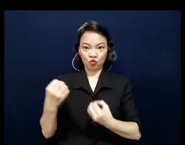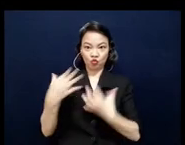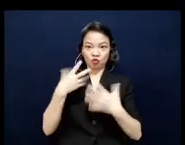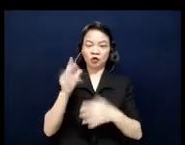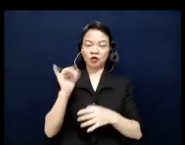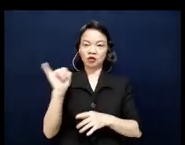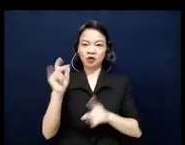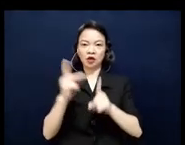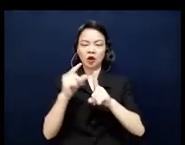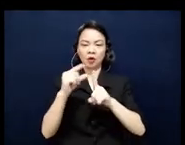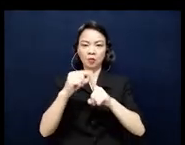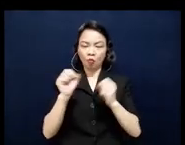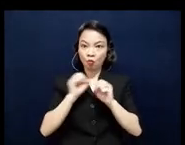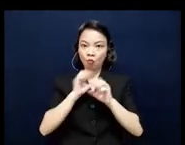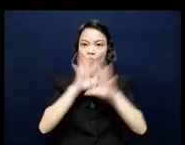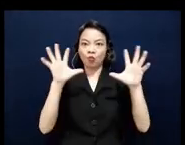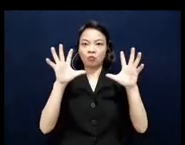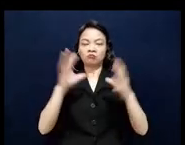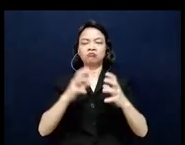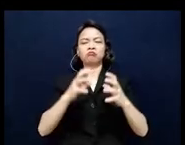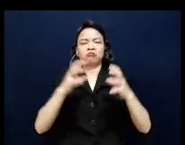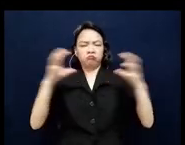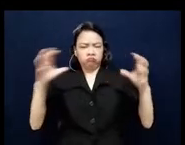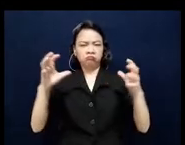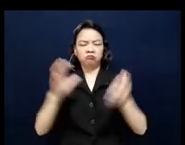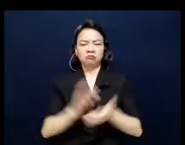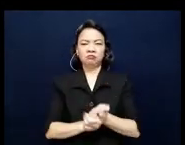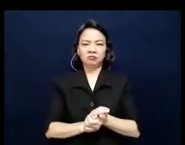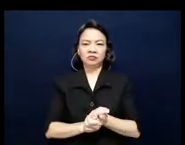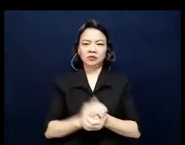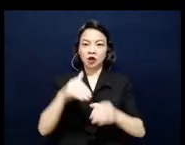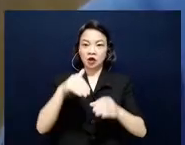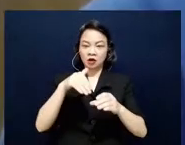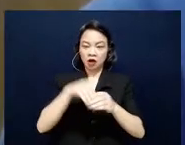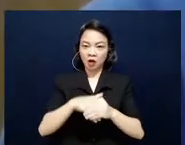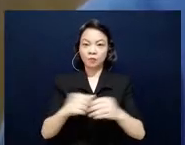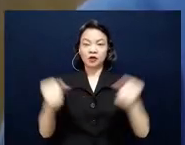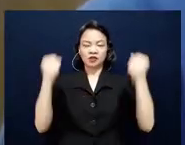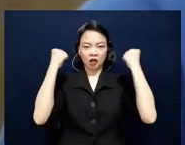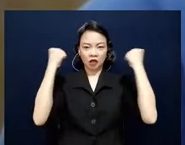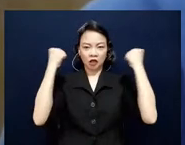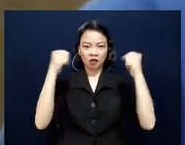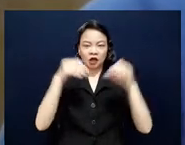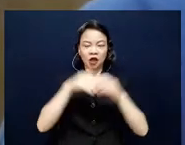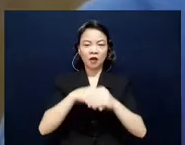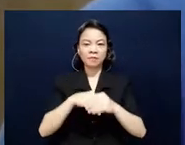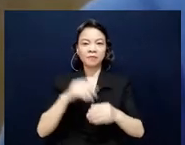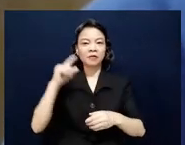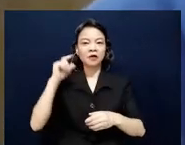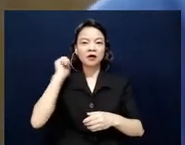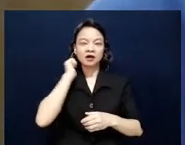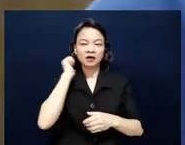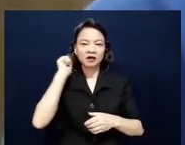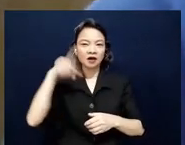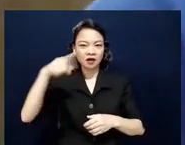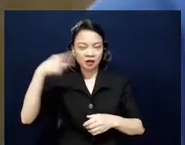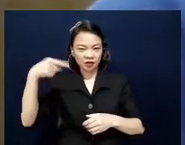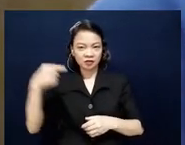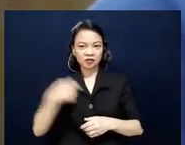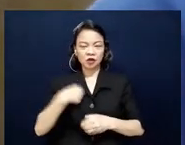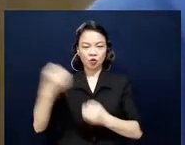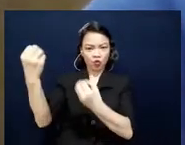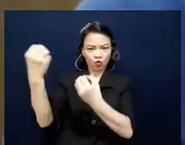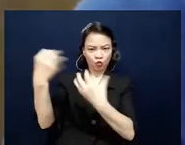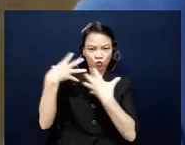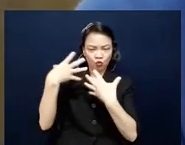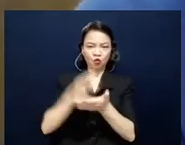banget. Entah itu dalam kesehatan ataupun dalam keseharian. Saya dibekali dengan isu-isu yang sangat